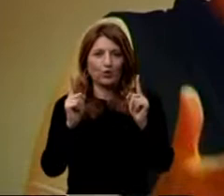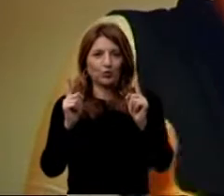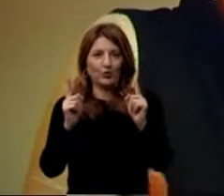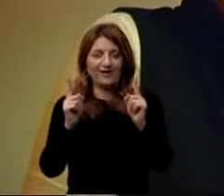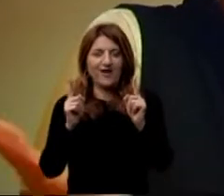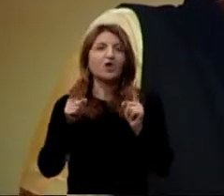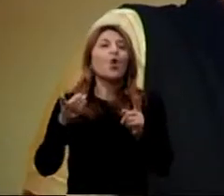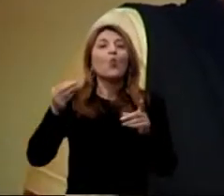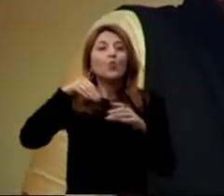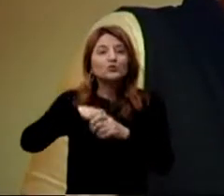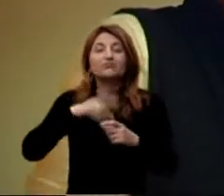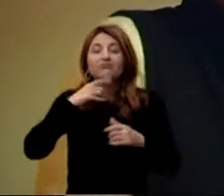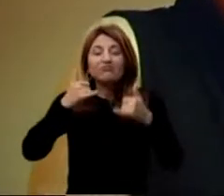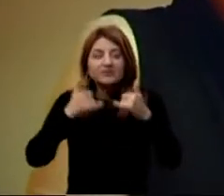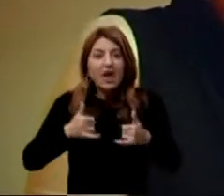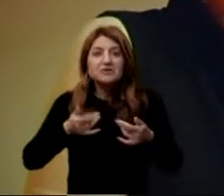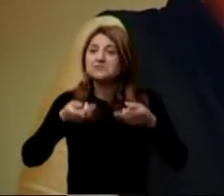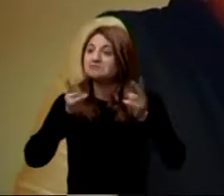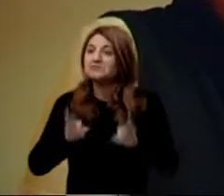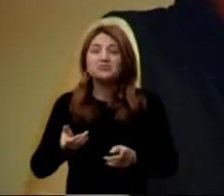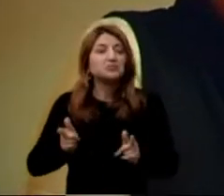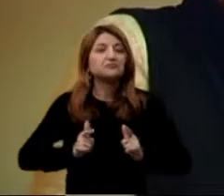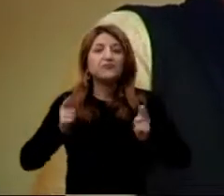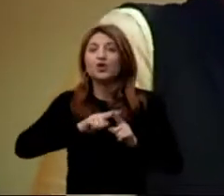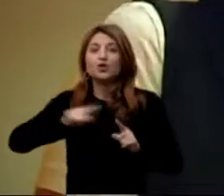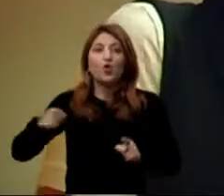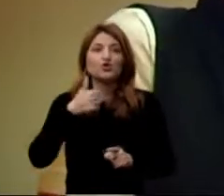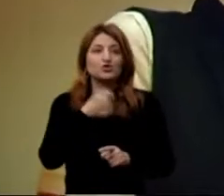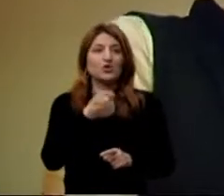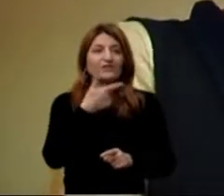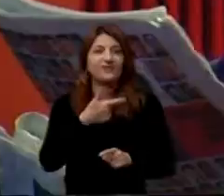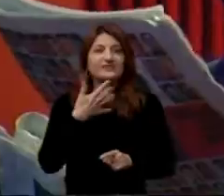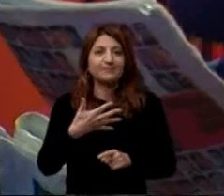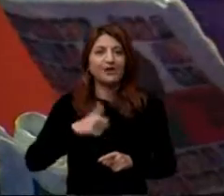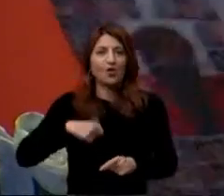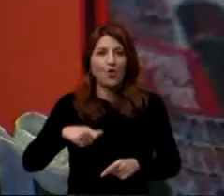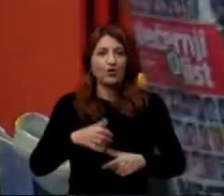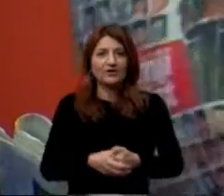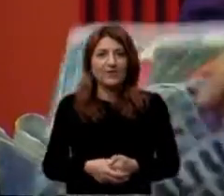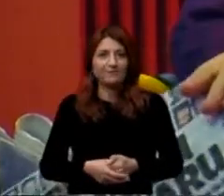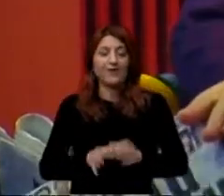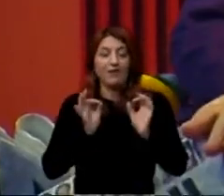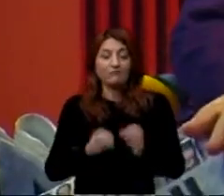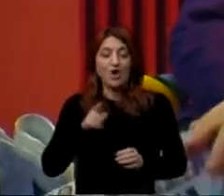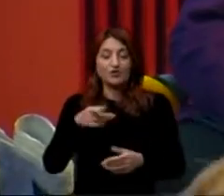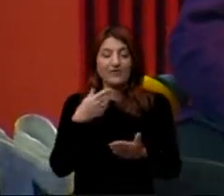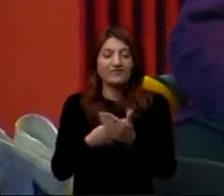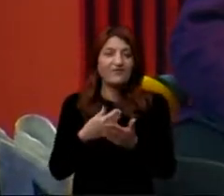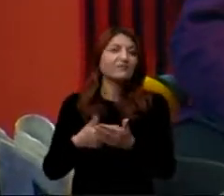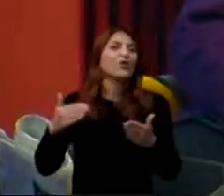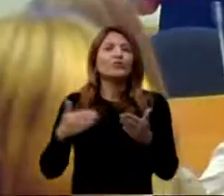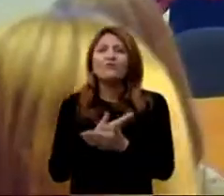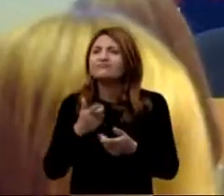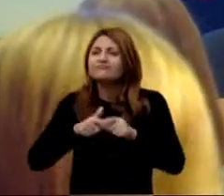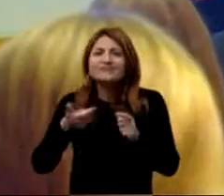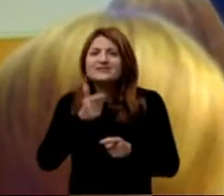telomera utječe da je danas realno doživjeti 125 godina. Upravo je na temu nove spoznaje o mehanizmima starenja